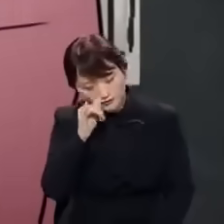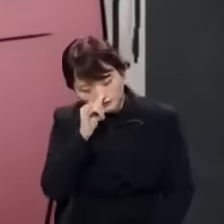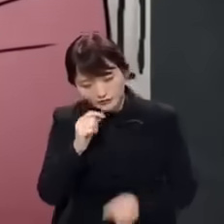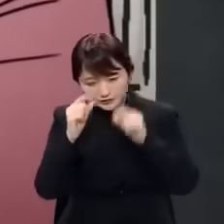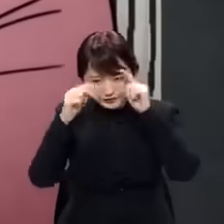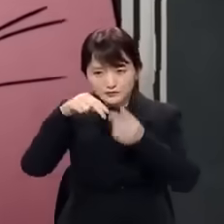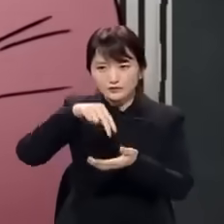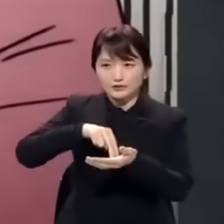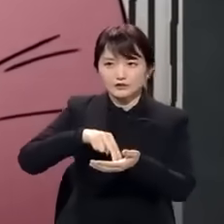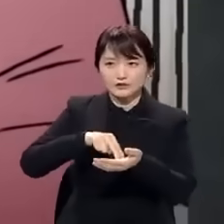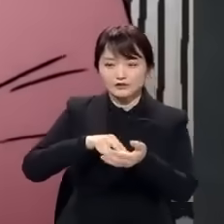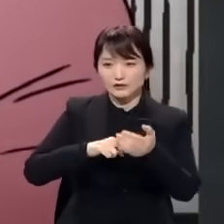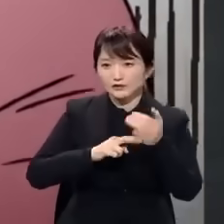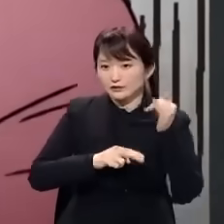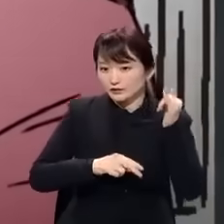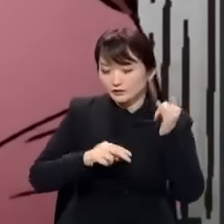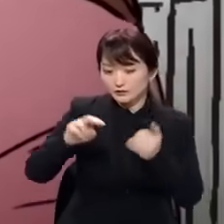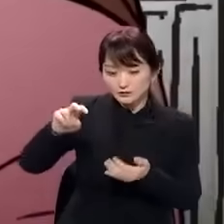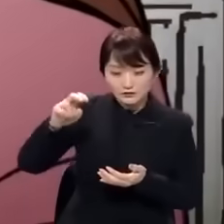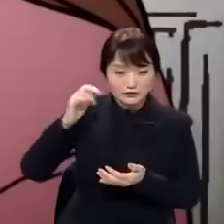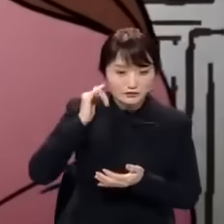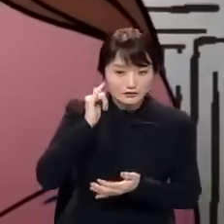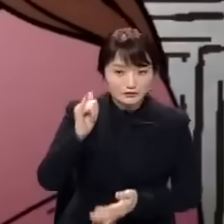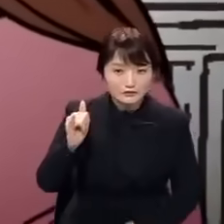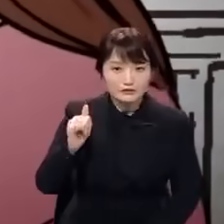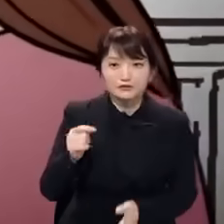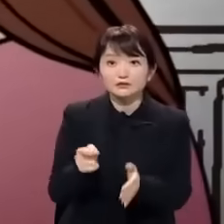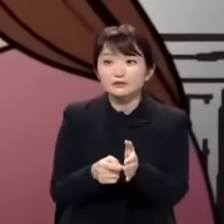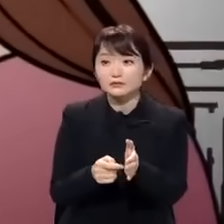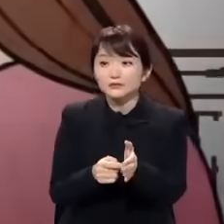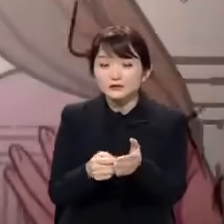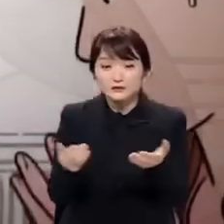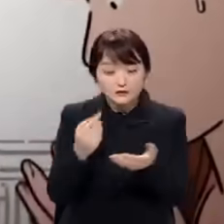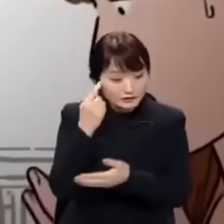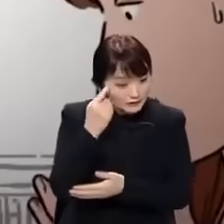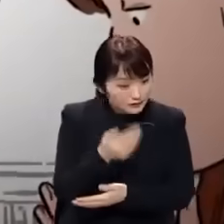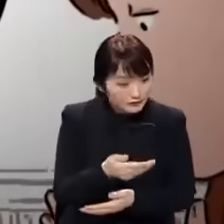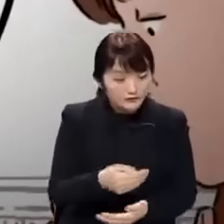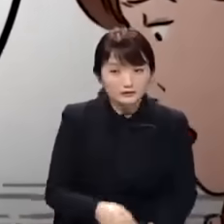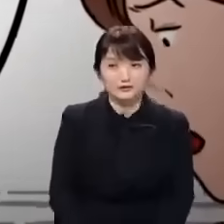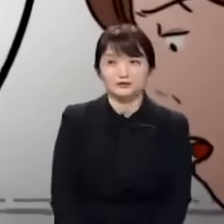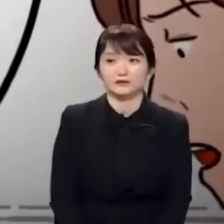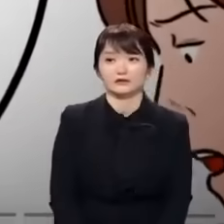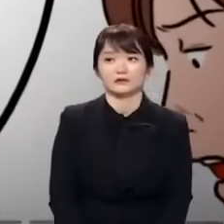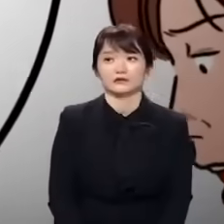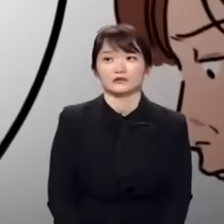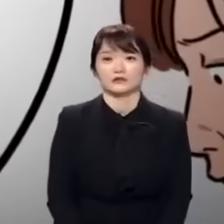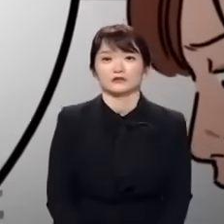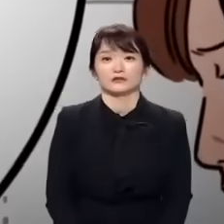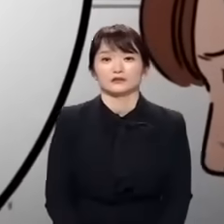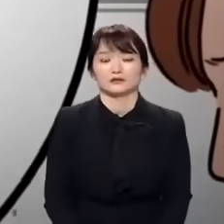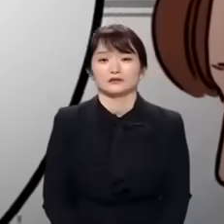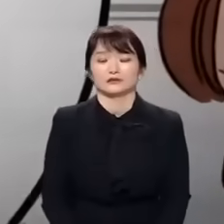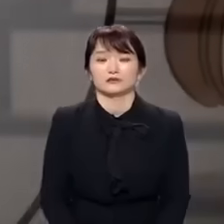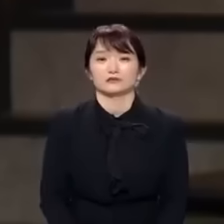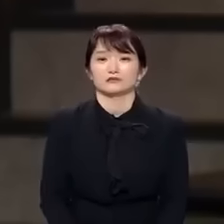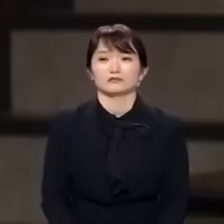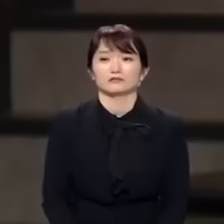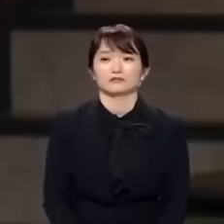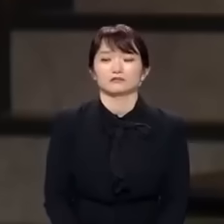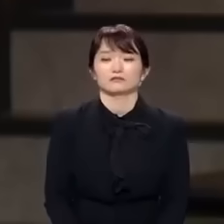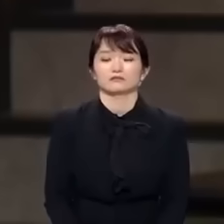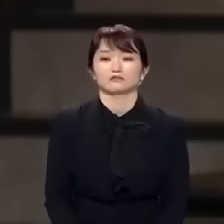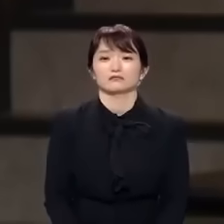연락드리라고 할게요. 급한 일이신가요? 이런 내용이었다는 거죠. 주임님. 네, 주임님. 자기는 주임 아니지 않습니까? 아니죠. 제보자는